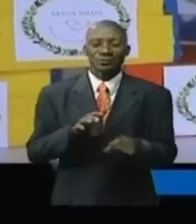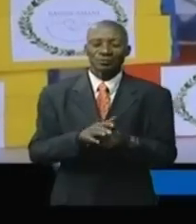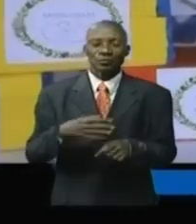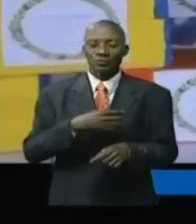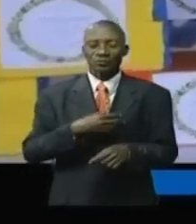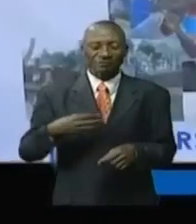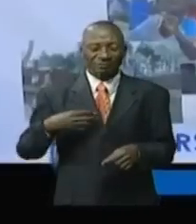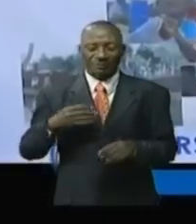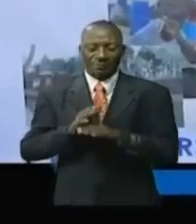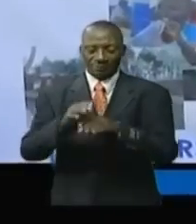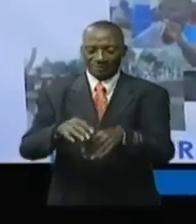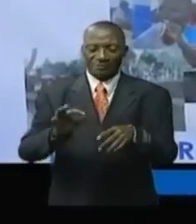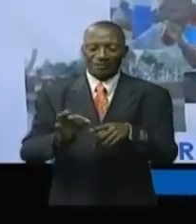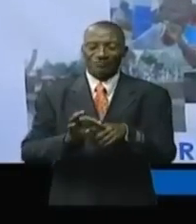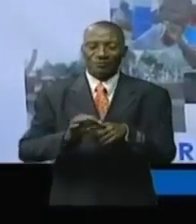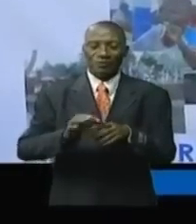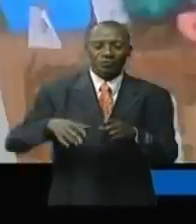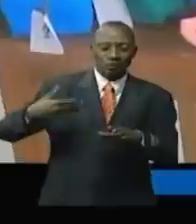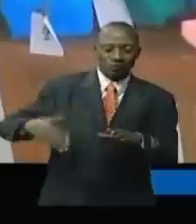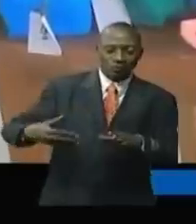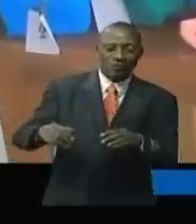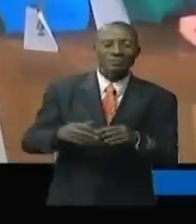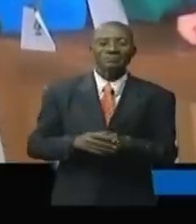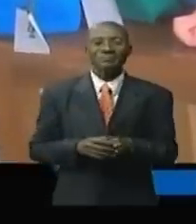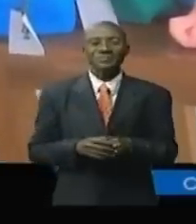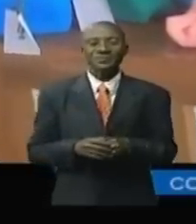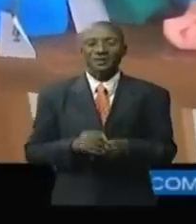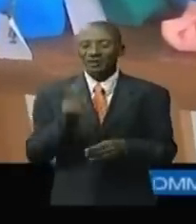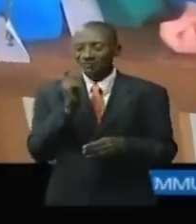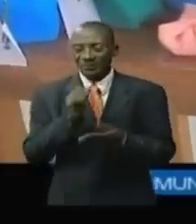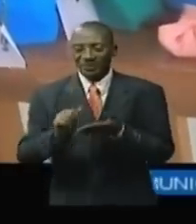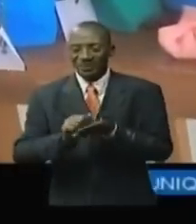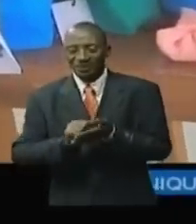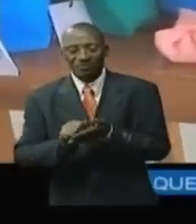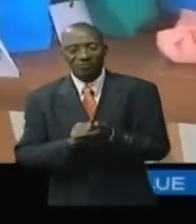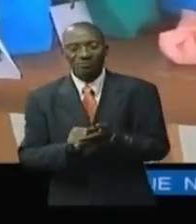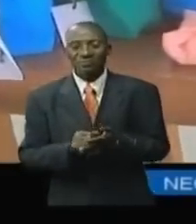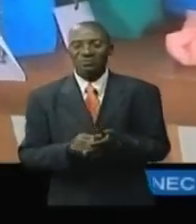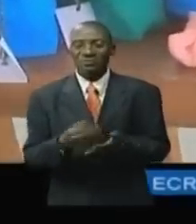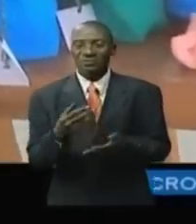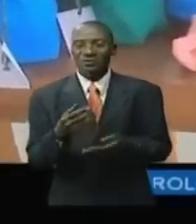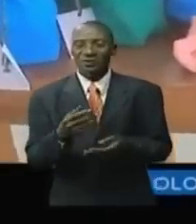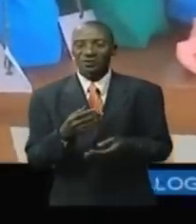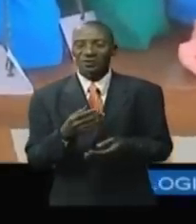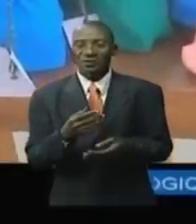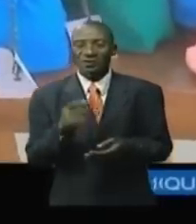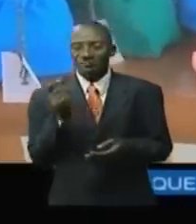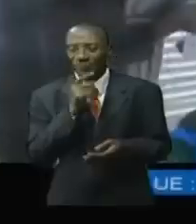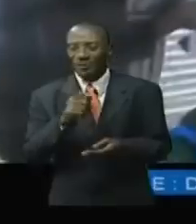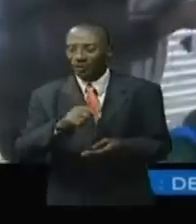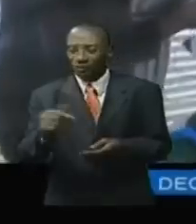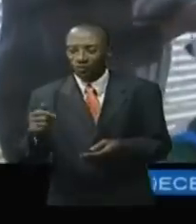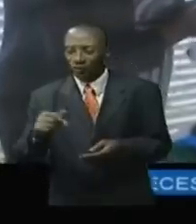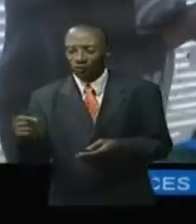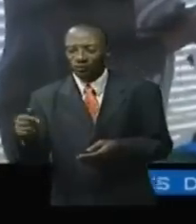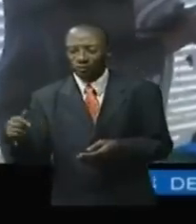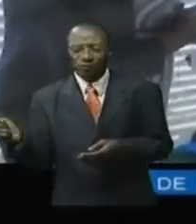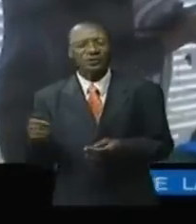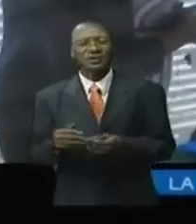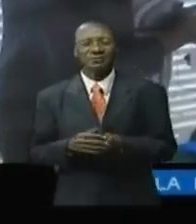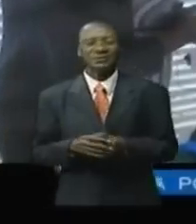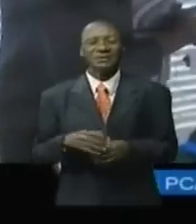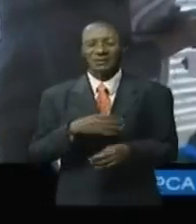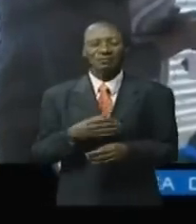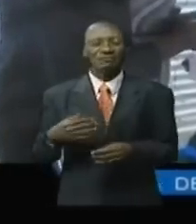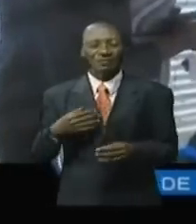savonnerie organisée par HCR. Trois semaines après, ils exposent les serviettes hygiéniques valables après usage qui est désormais mise en